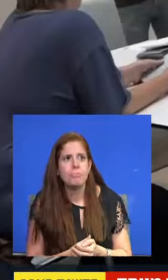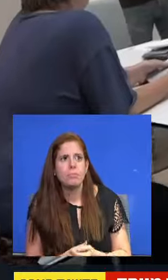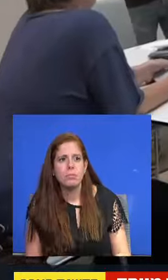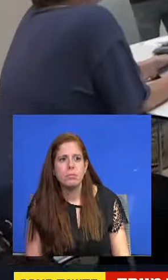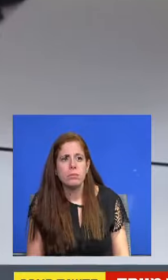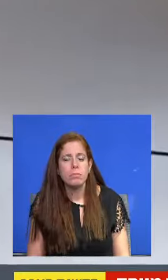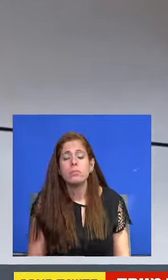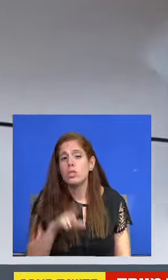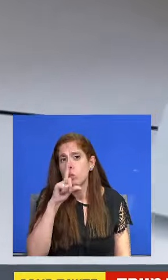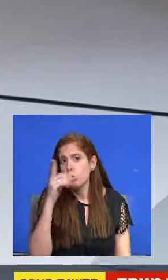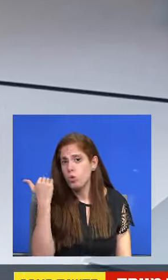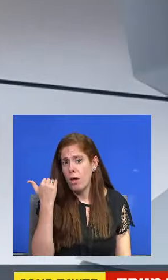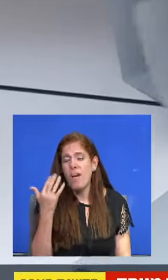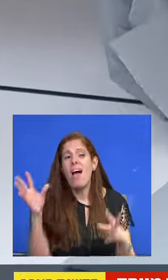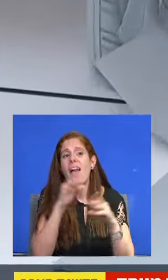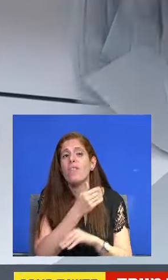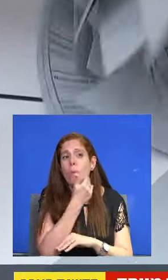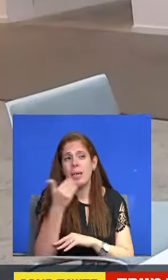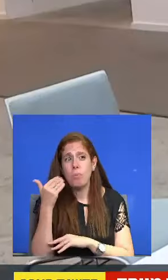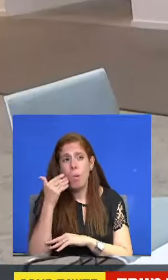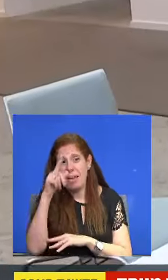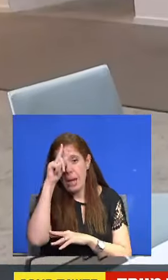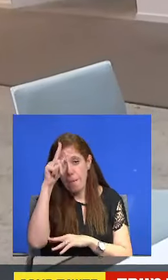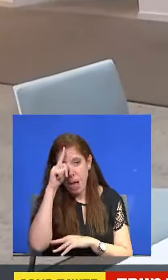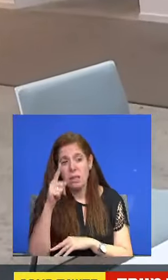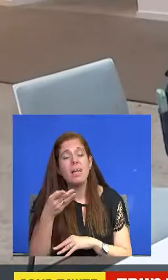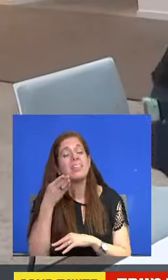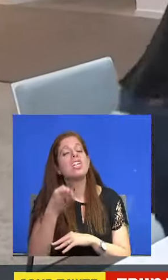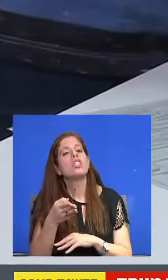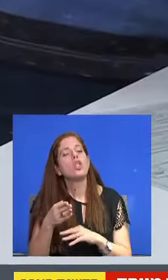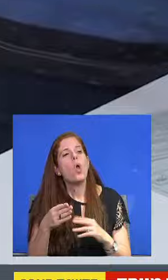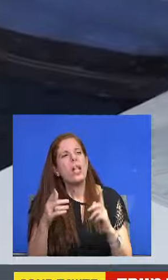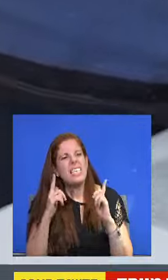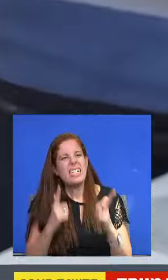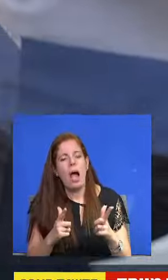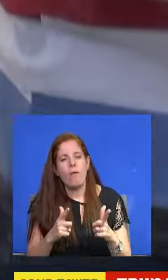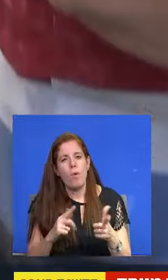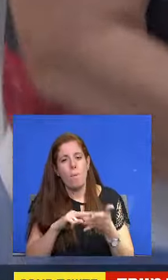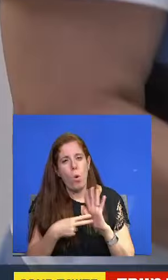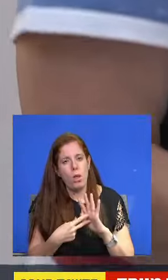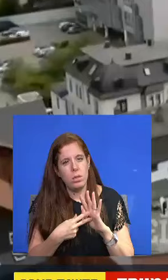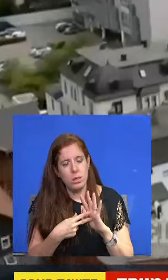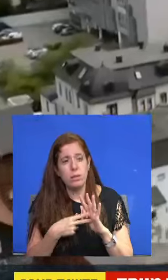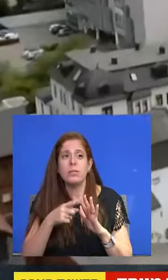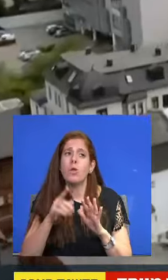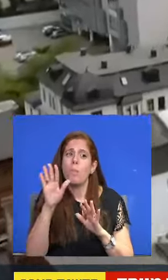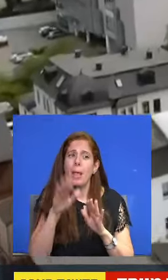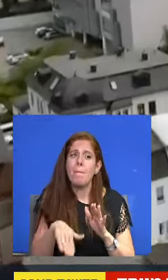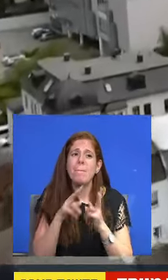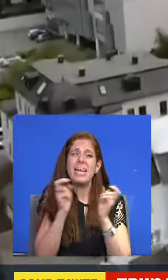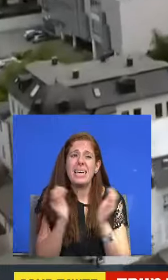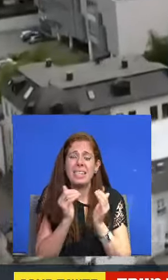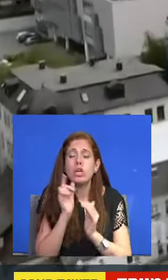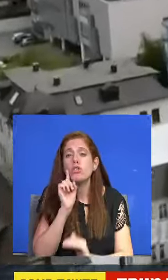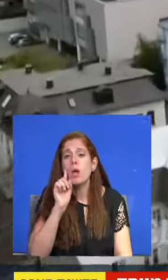יום ראשון שעבר, ערב יום הכיפורים, גרמניה ניגשת לעוד קרב פוליטי מורד עצבים. הבחירות הללו הן אמנם בעיר קטנה, שמה נורדהאוזן, בסך